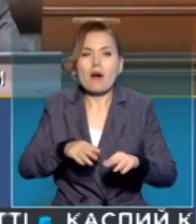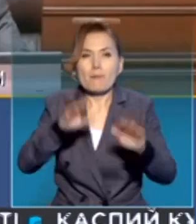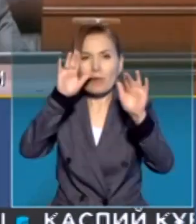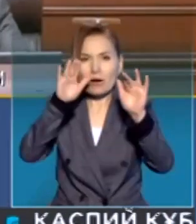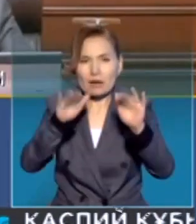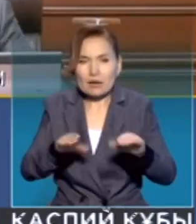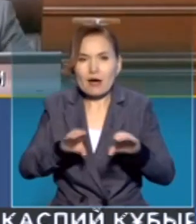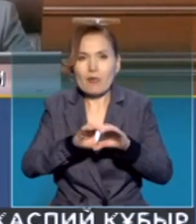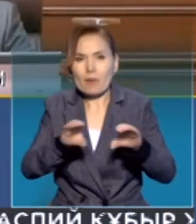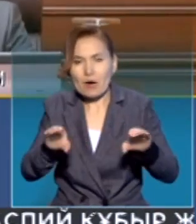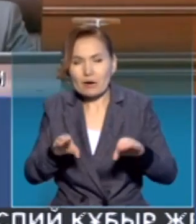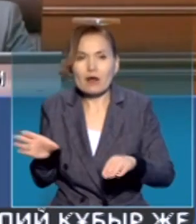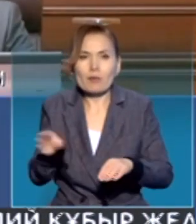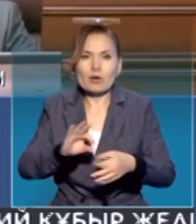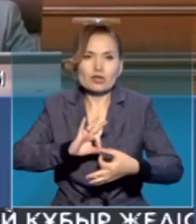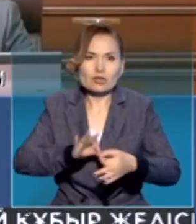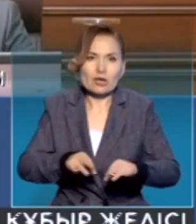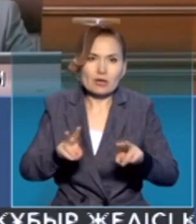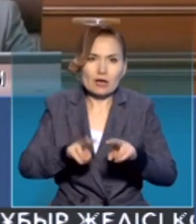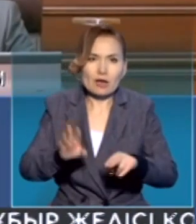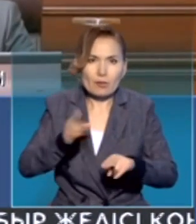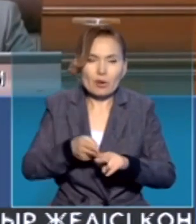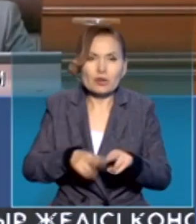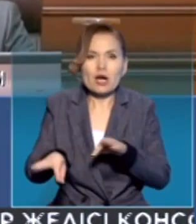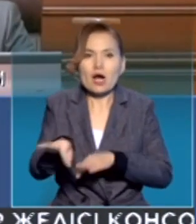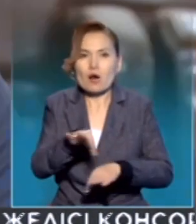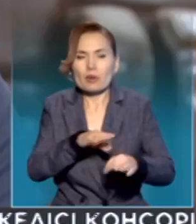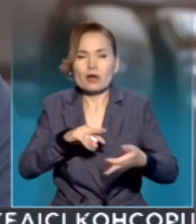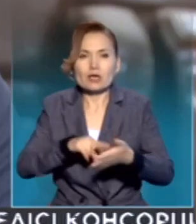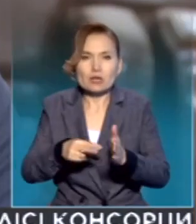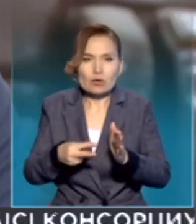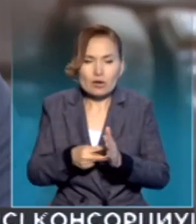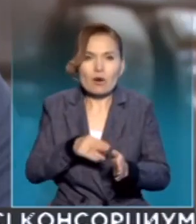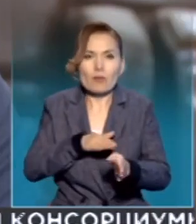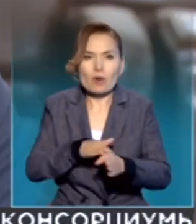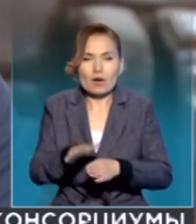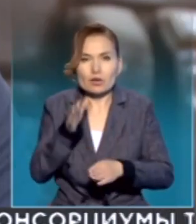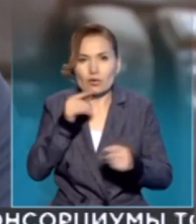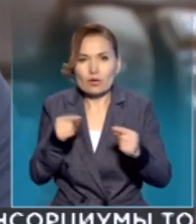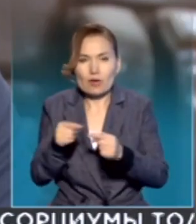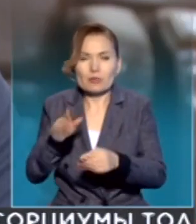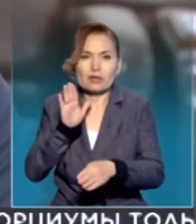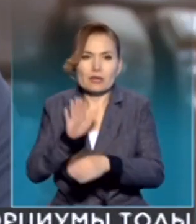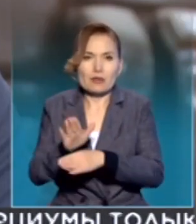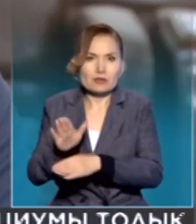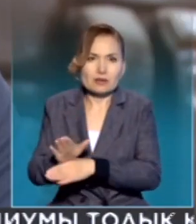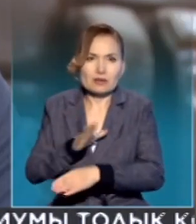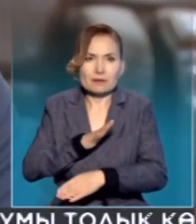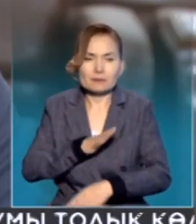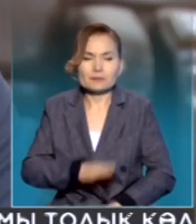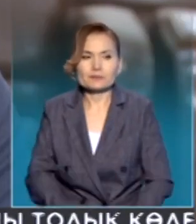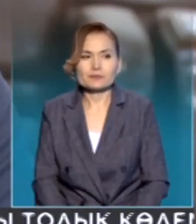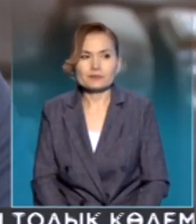цифрлық негізінде жасалады. Үкімет басшысы талқыланған жобаларды жоспарға сай уақытылы жүзеге асыруды тапсырды.